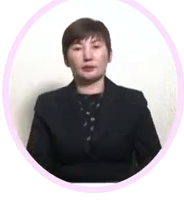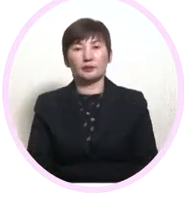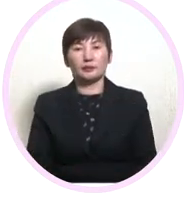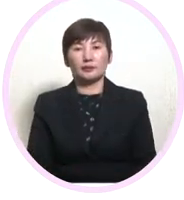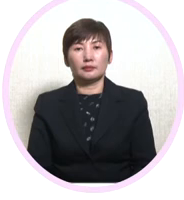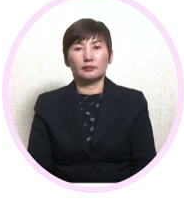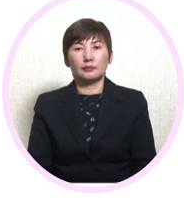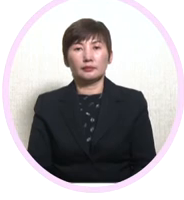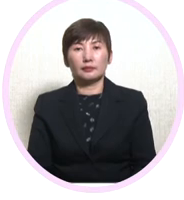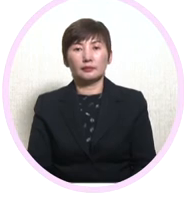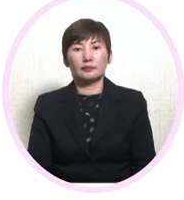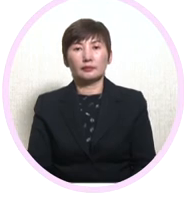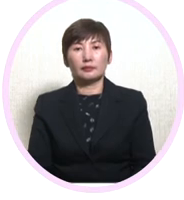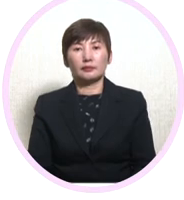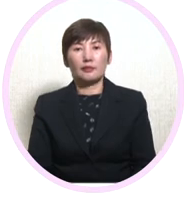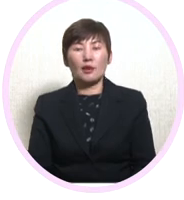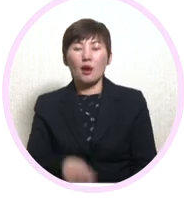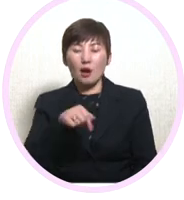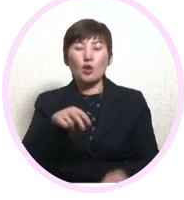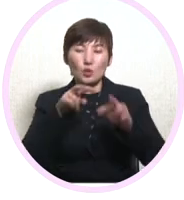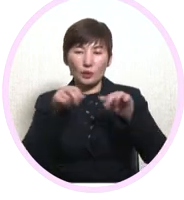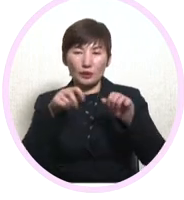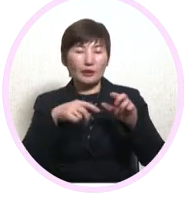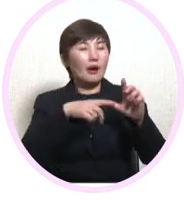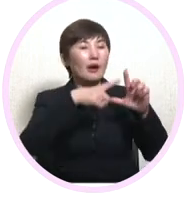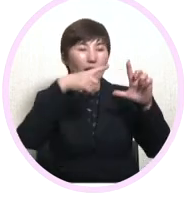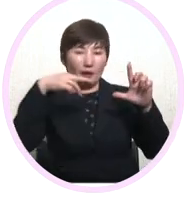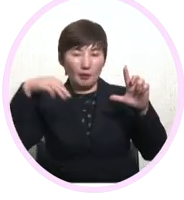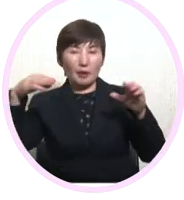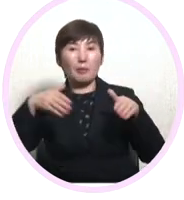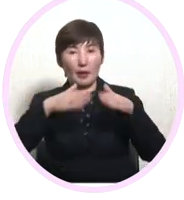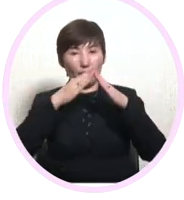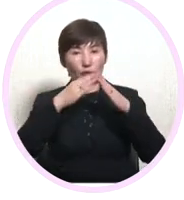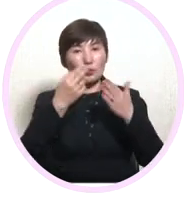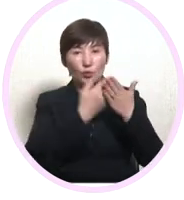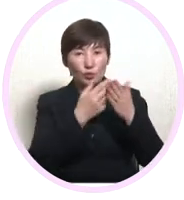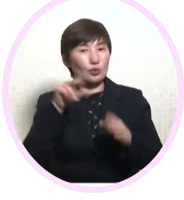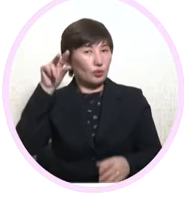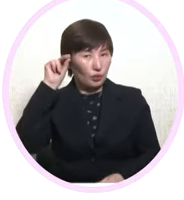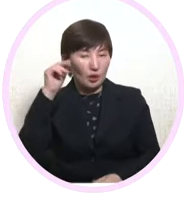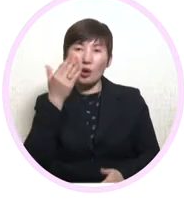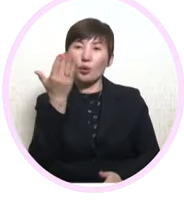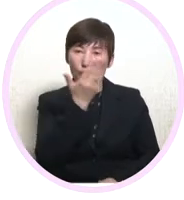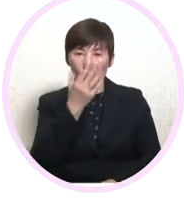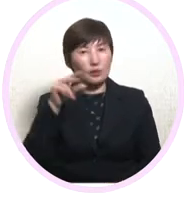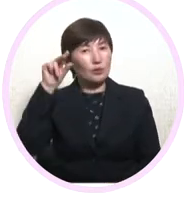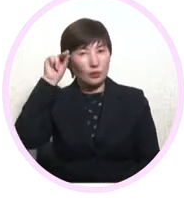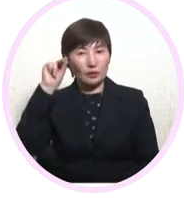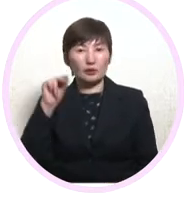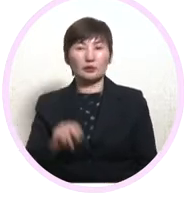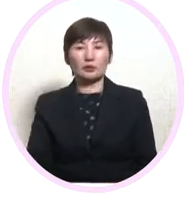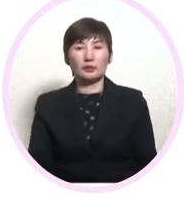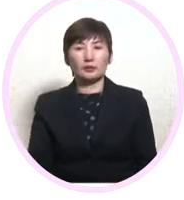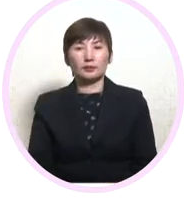За хурд хугацааны графикийг судлахдаа графика байгуулж сурах юм байна. Графика уншиж сурна.